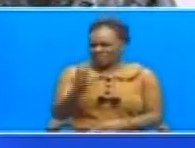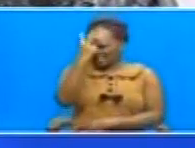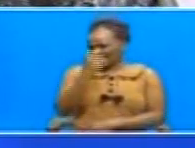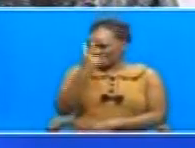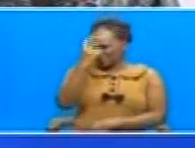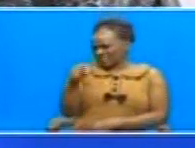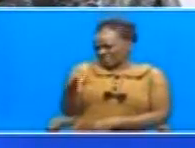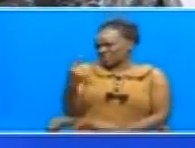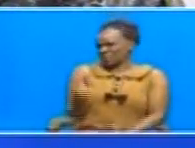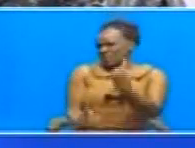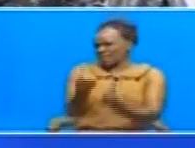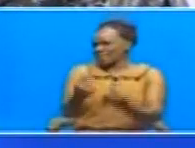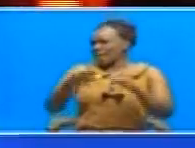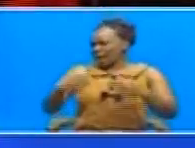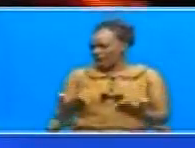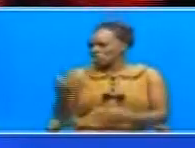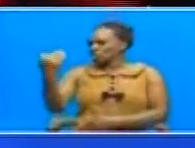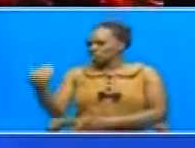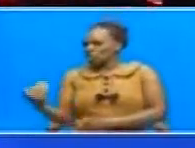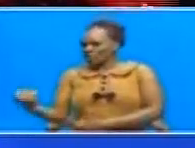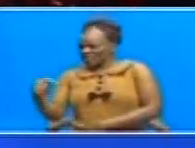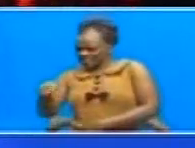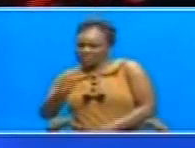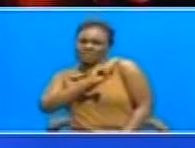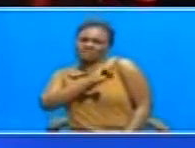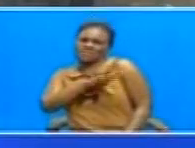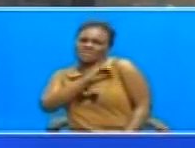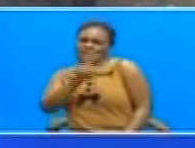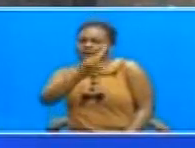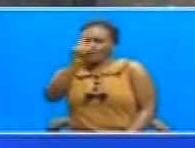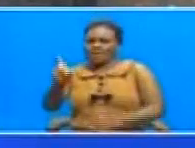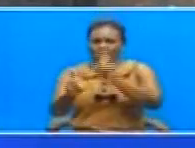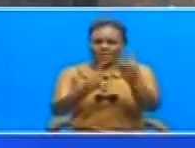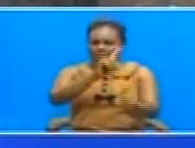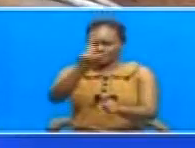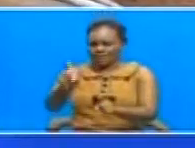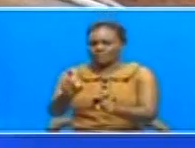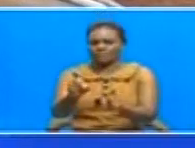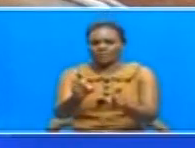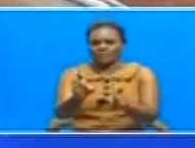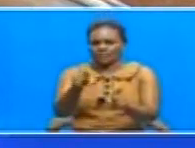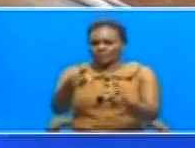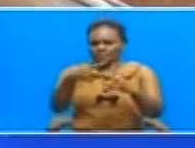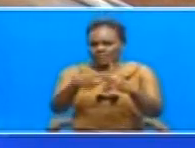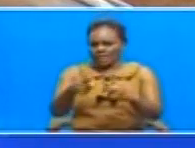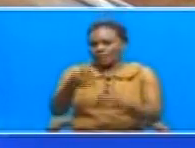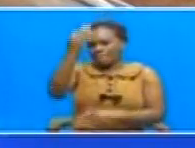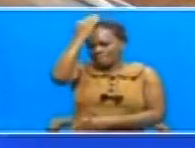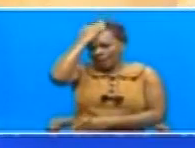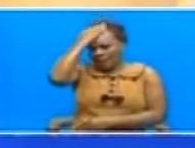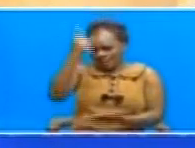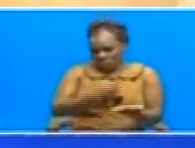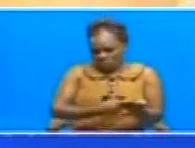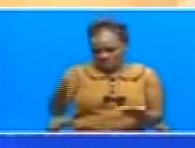huu umetekelezwa na baadhi ya wanafunzi wanaoogopa kufanya mtihani wa mwigo wa kaunti ya Kilifi ulioanza Jumatatu wiki